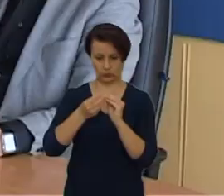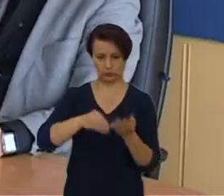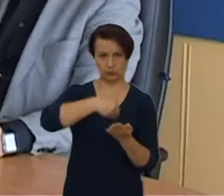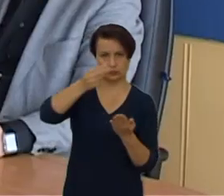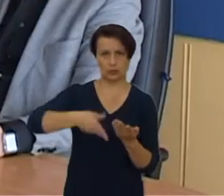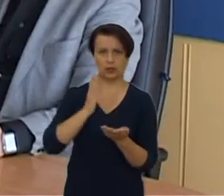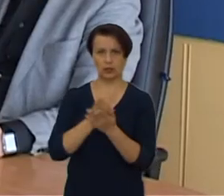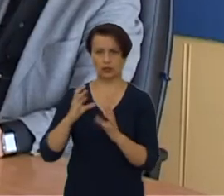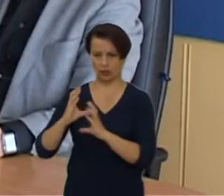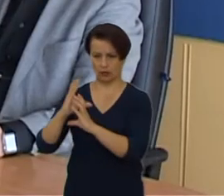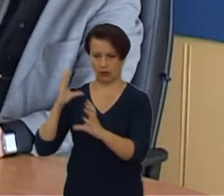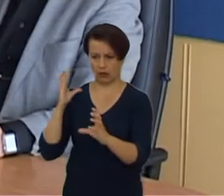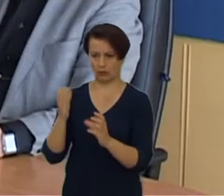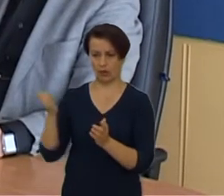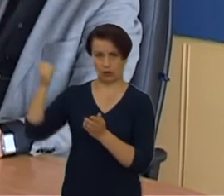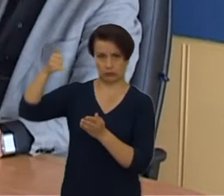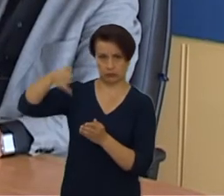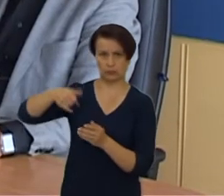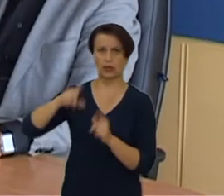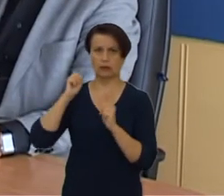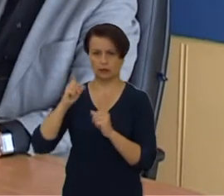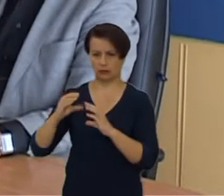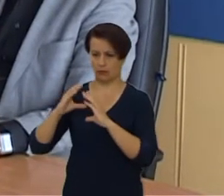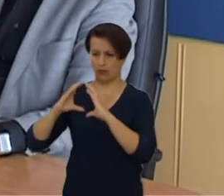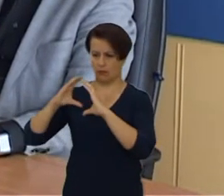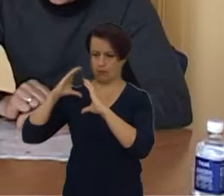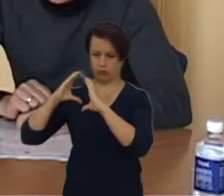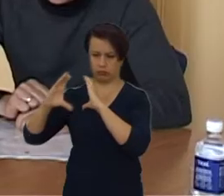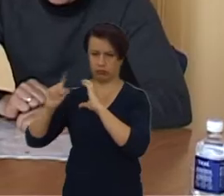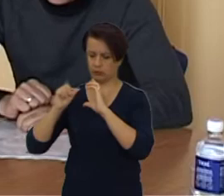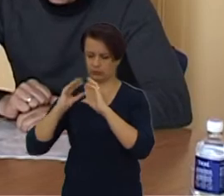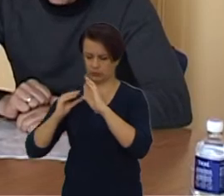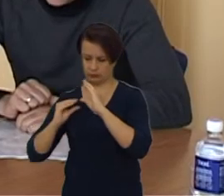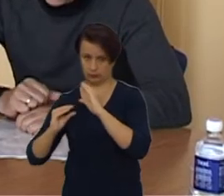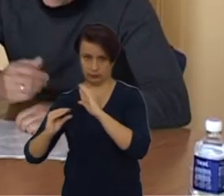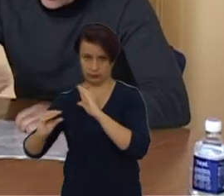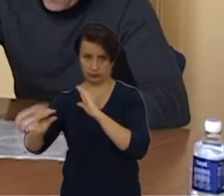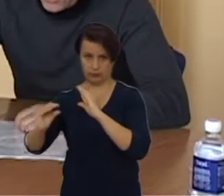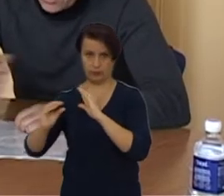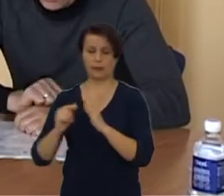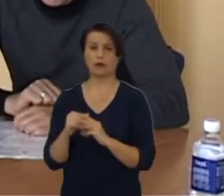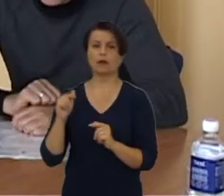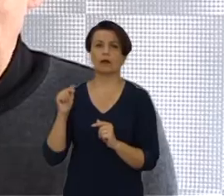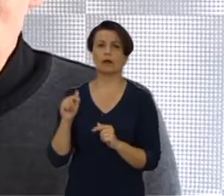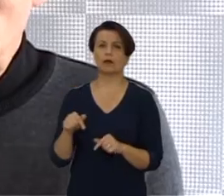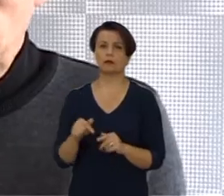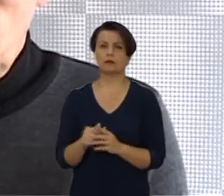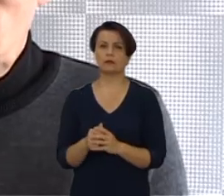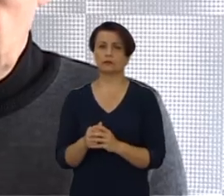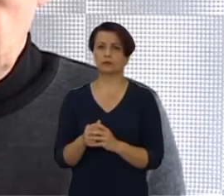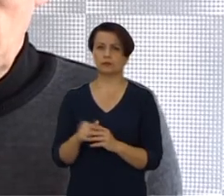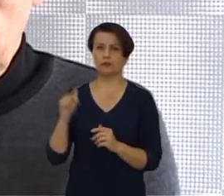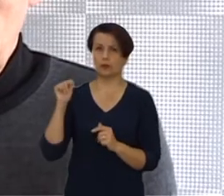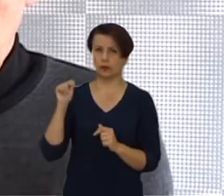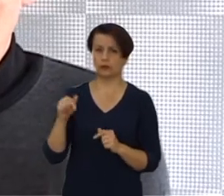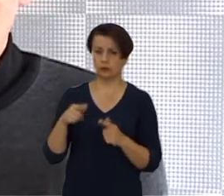kontraktą pradėtas to ūkio užpildymas. Jis bus užpildytas pagal planą tik trečdaliu leistino pajėgumo.